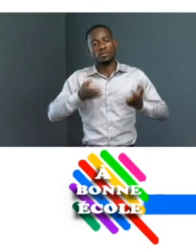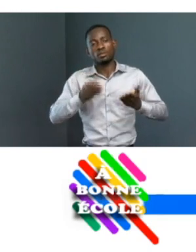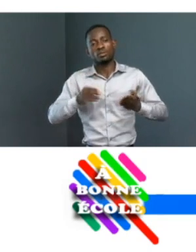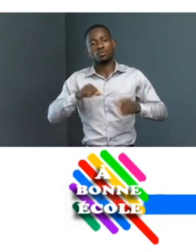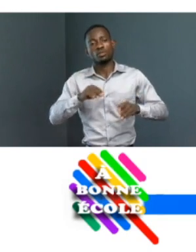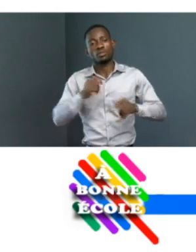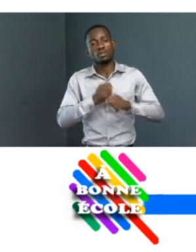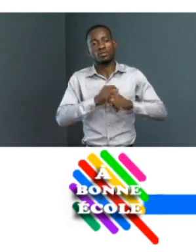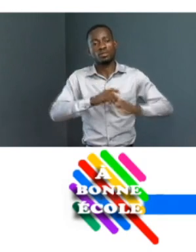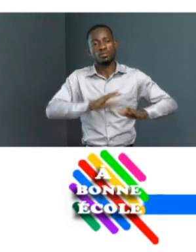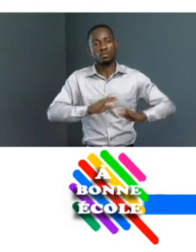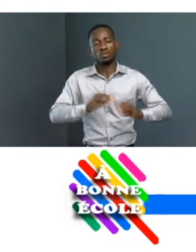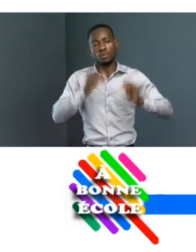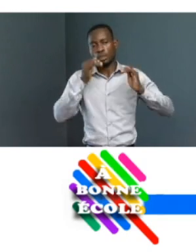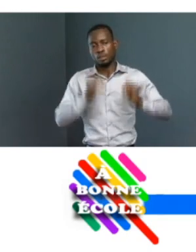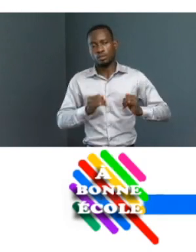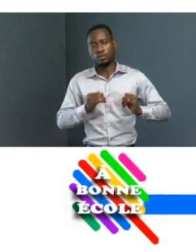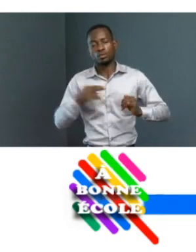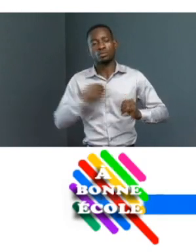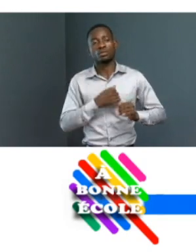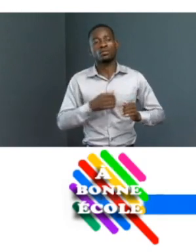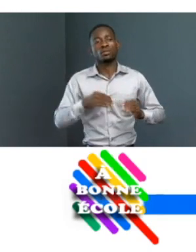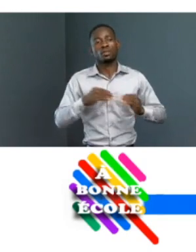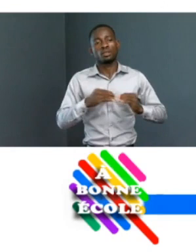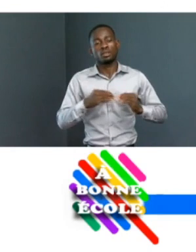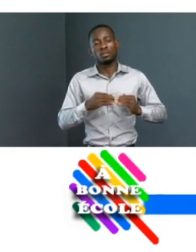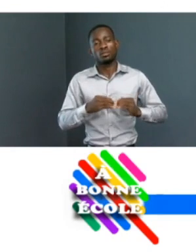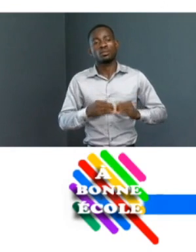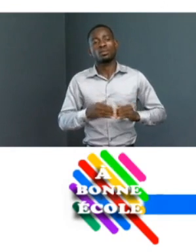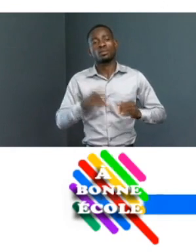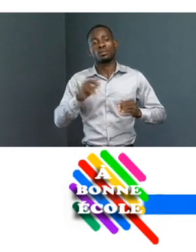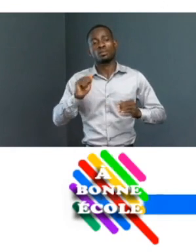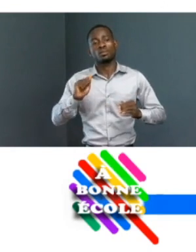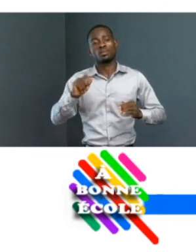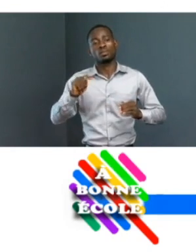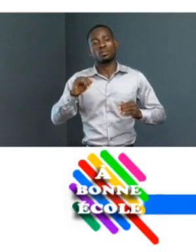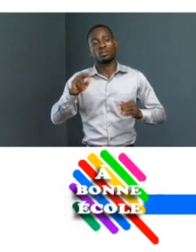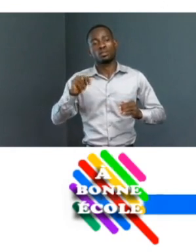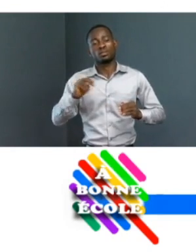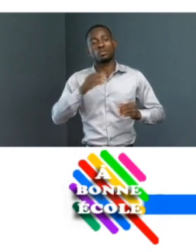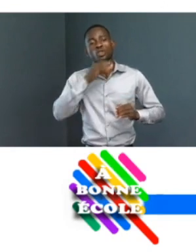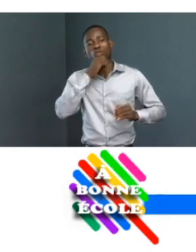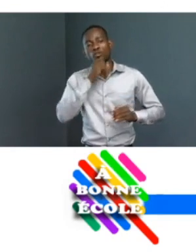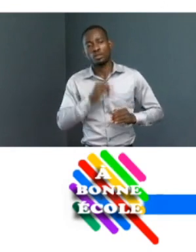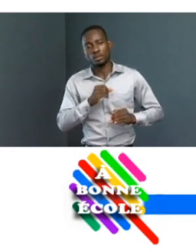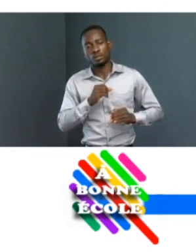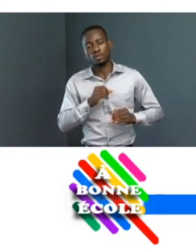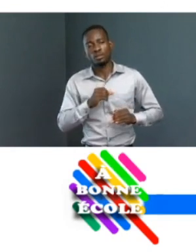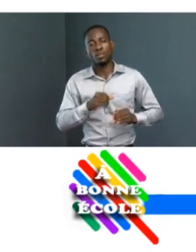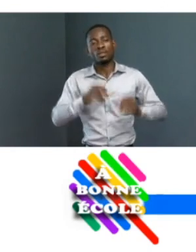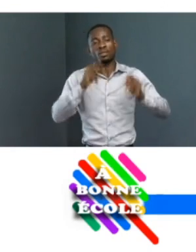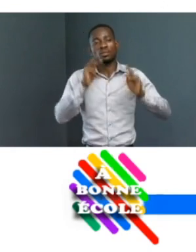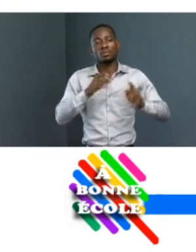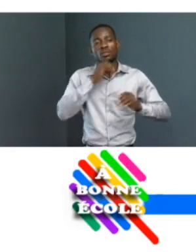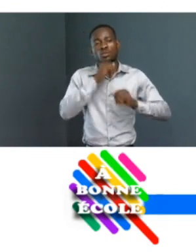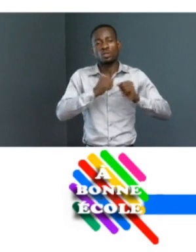l'individu. Nous avons également les rations de vieillesse. Vous convenez avec moi que les personnes âgées ne peuvent pas se nourrir ou bien